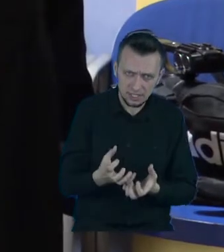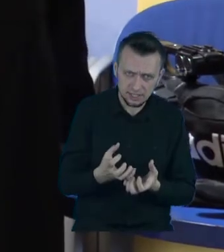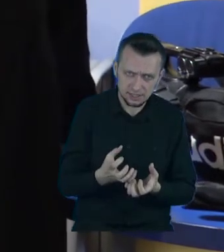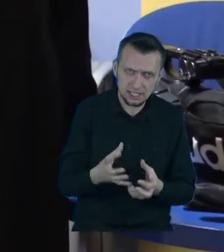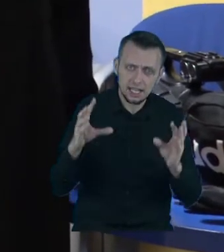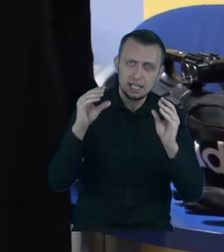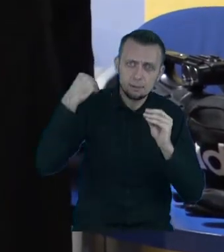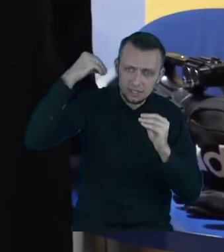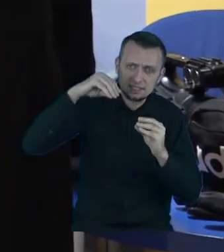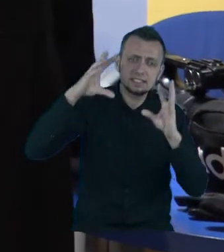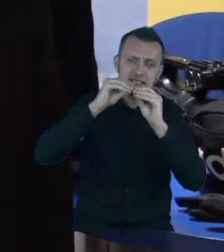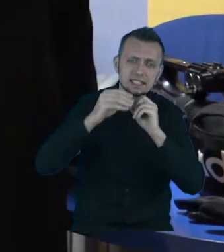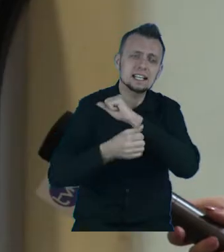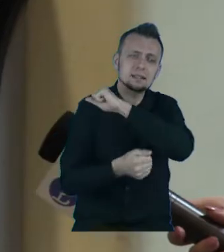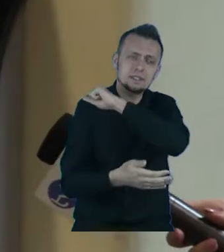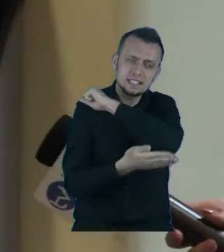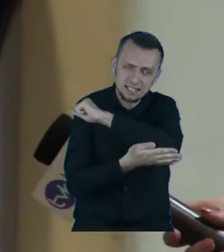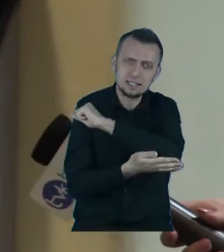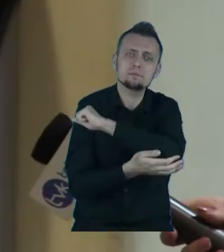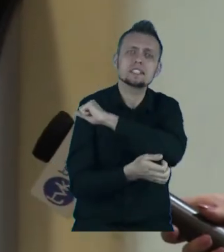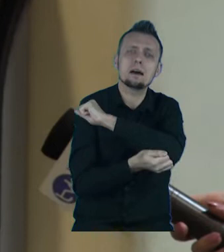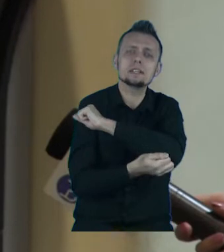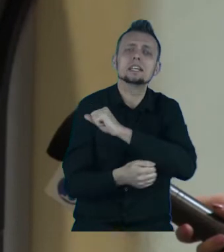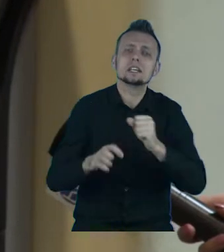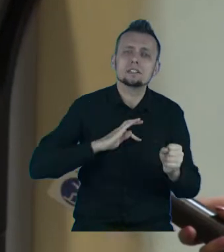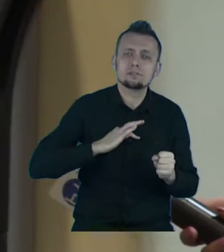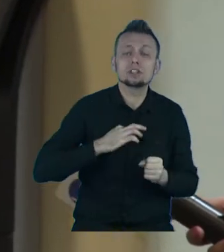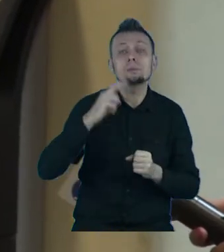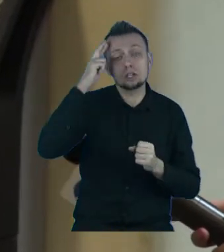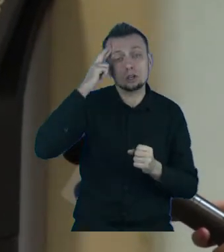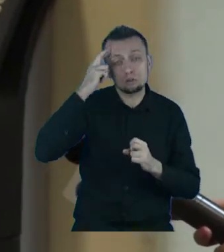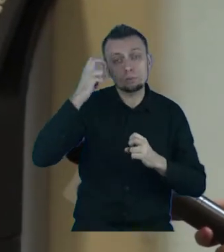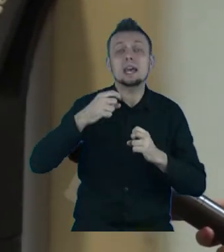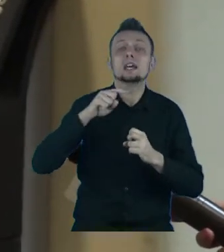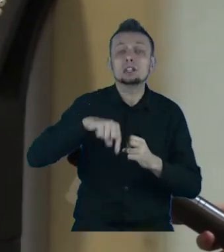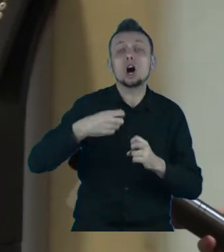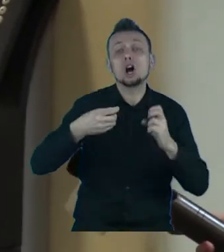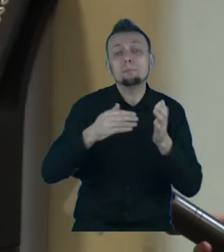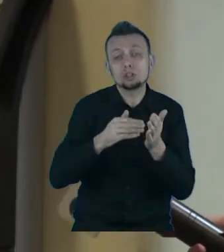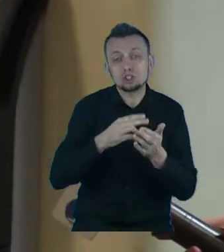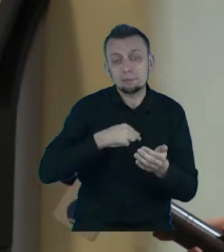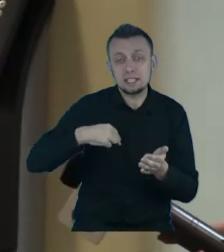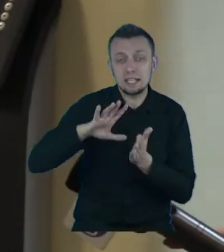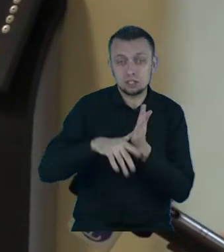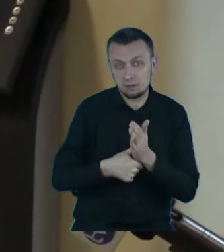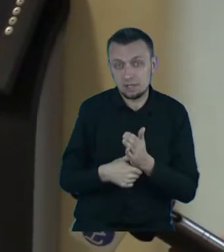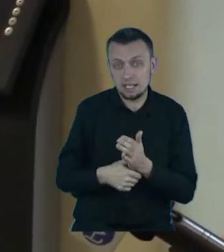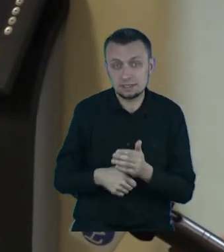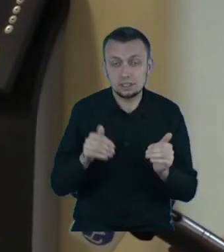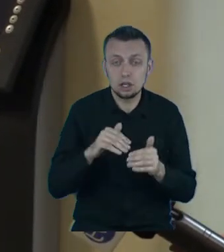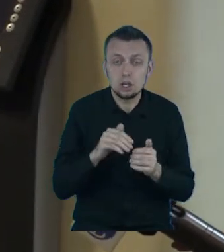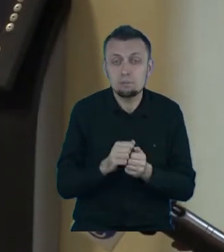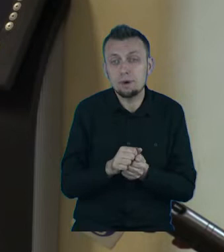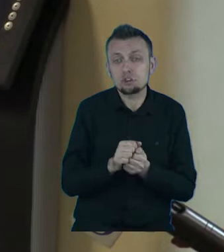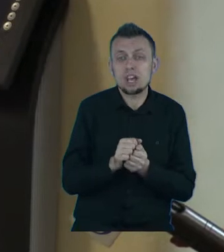temat, że jest bardzo potrzebny w naszym mieście. Tak jak mi przekazano do tej pory, jest to podejmowane, ale może nie w niedostatecznym stopniu, tak jak